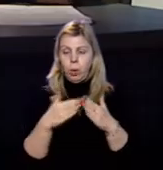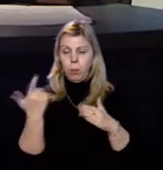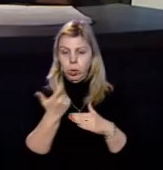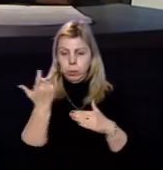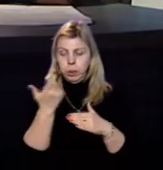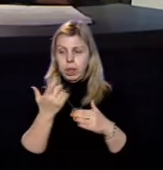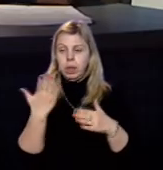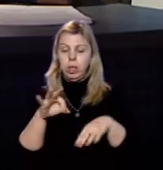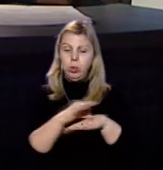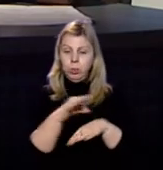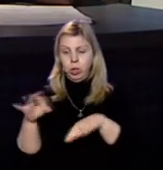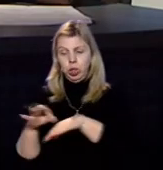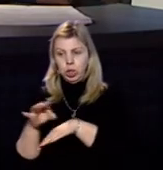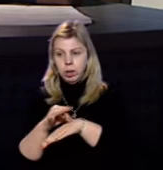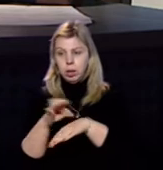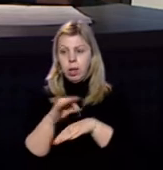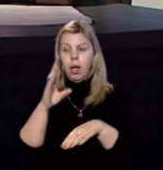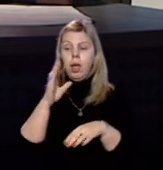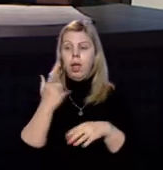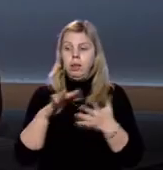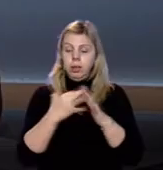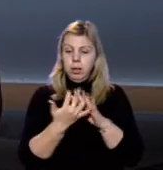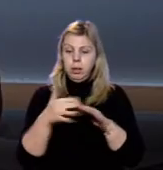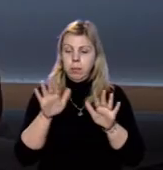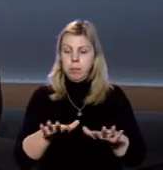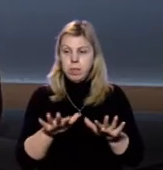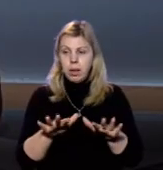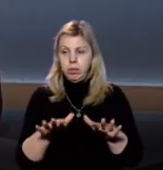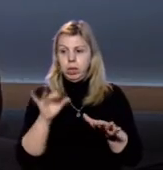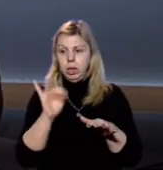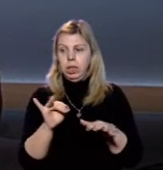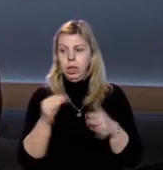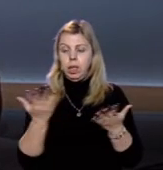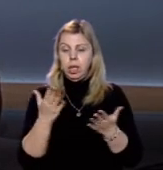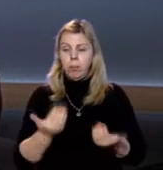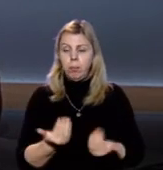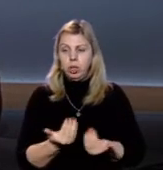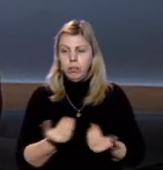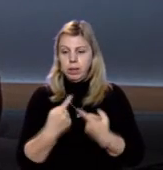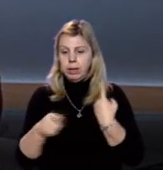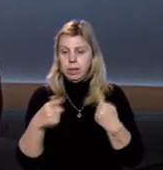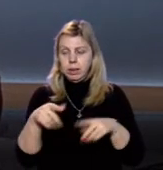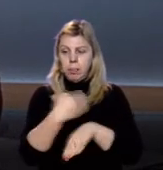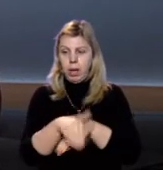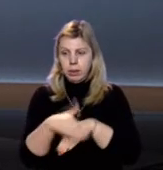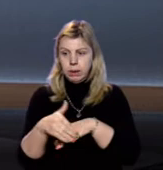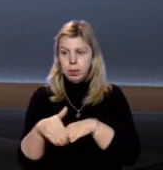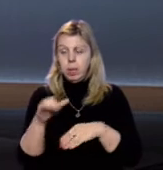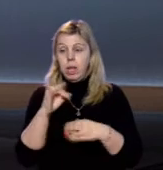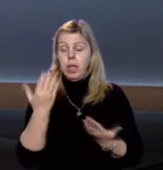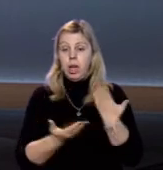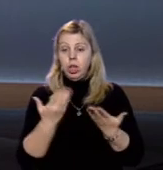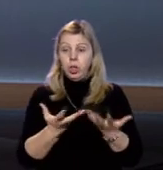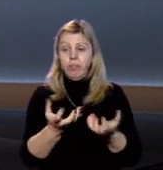домогосподарства, де є чоловік і жінка, які, наприклад, проживають в сільській місцевості і які проживають за різними адресами. І